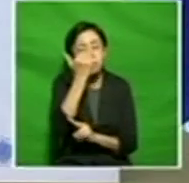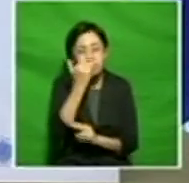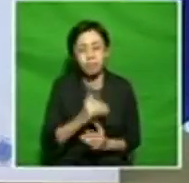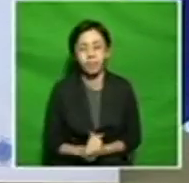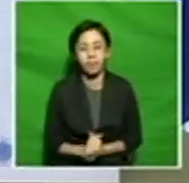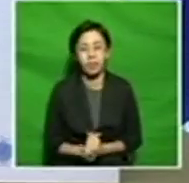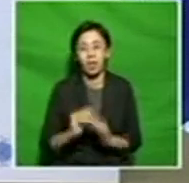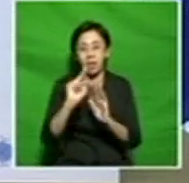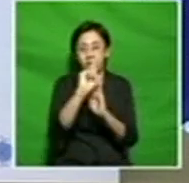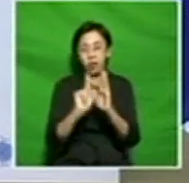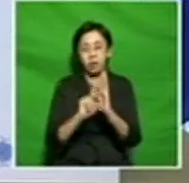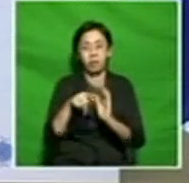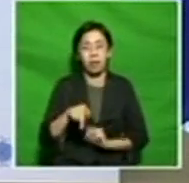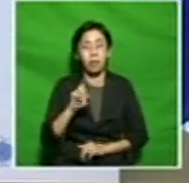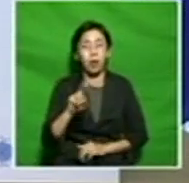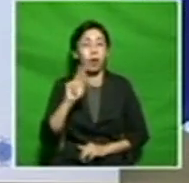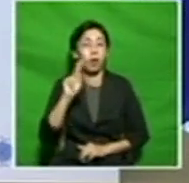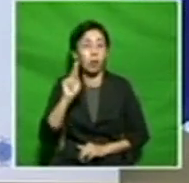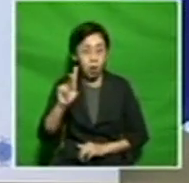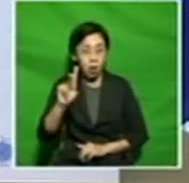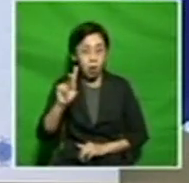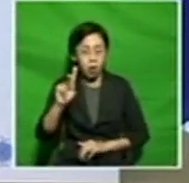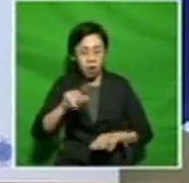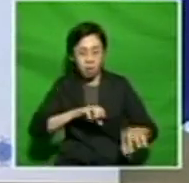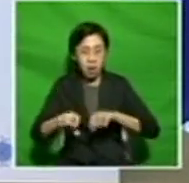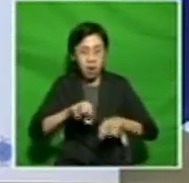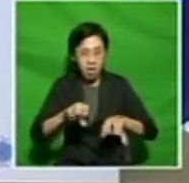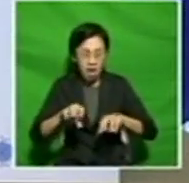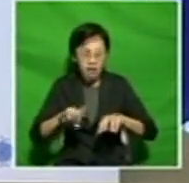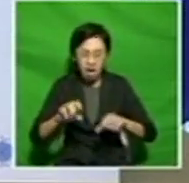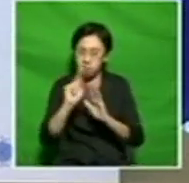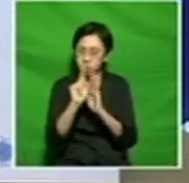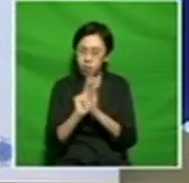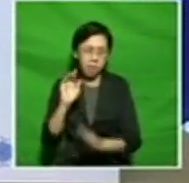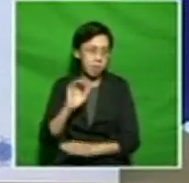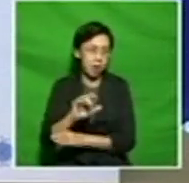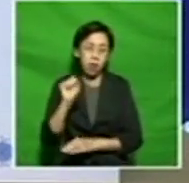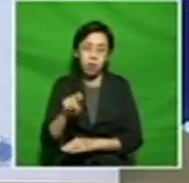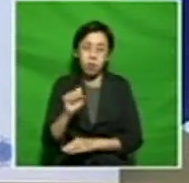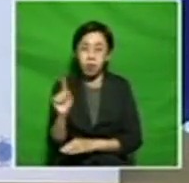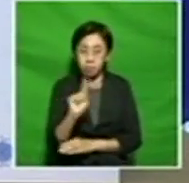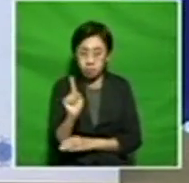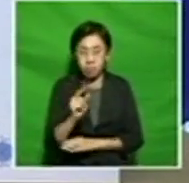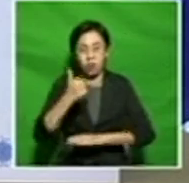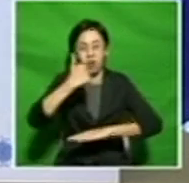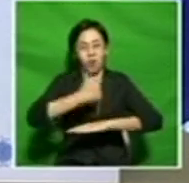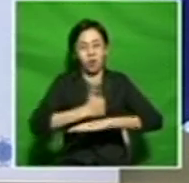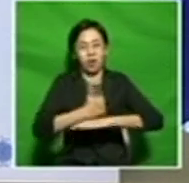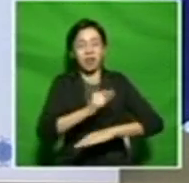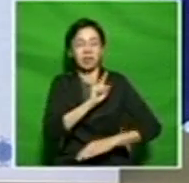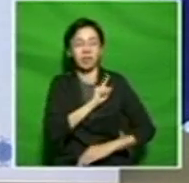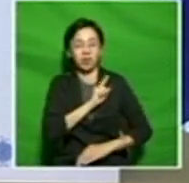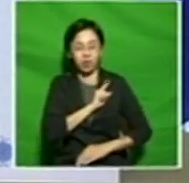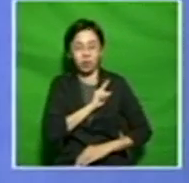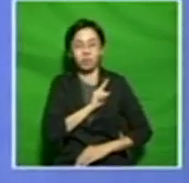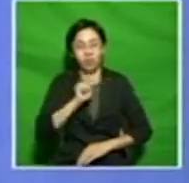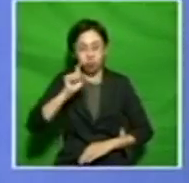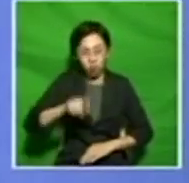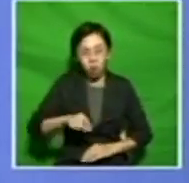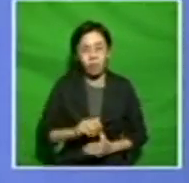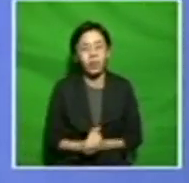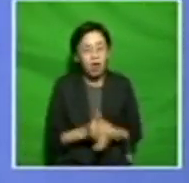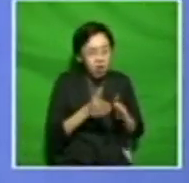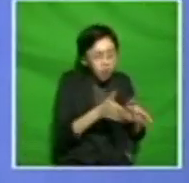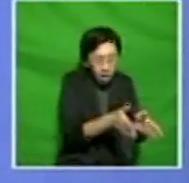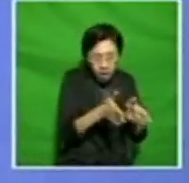นดการบริหารราชการในสถานการณ์ฉุกเฉินนั้นกำหนดว่าต้องมีหัวหน้าผู้รับผิดชอบจะกี่ด้